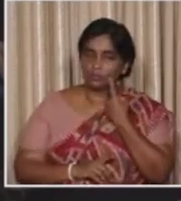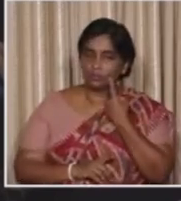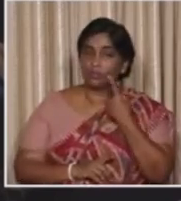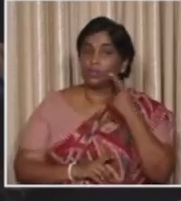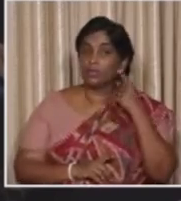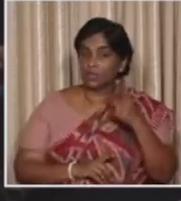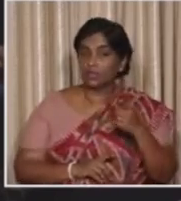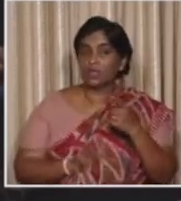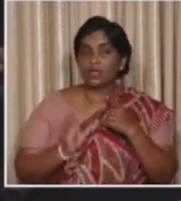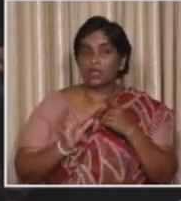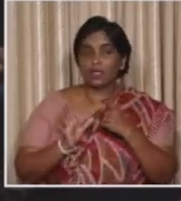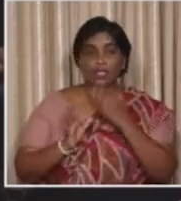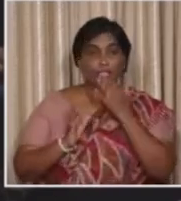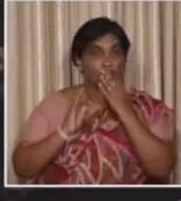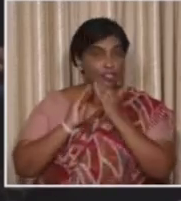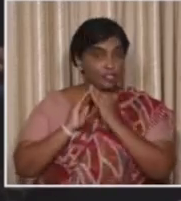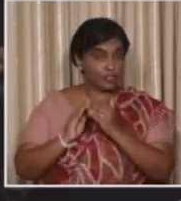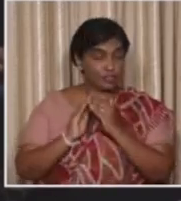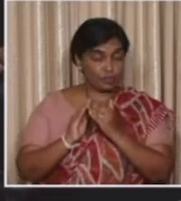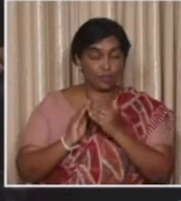AB පාසල්, ජාතික පාසල්,